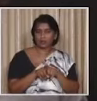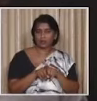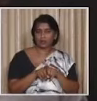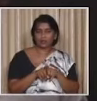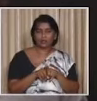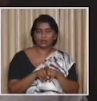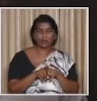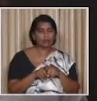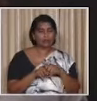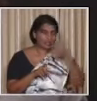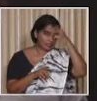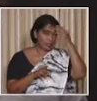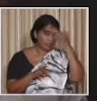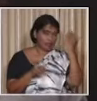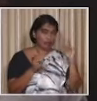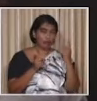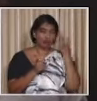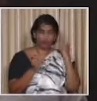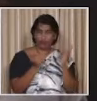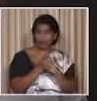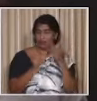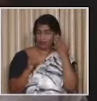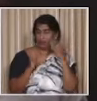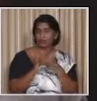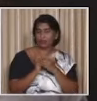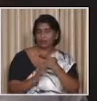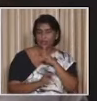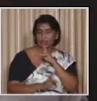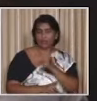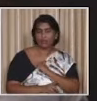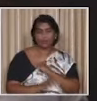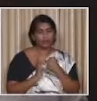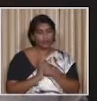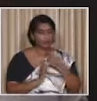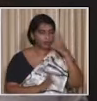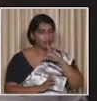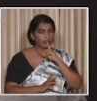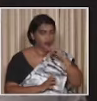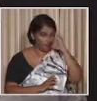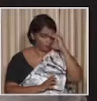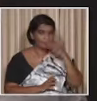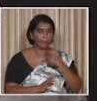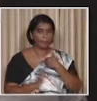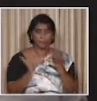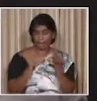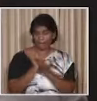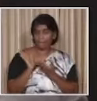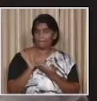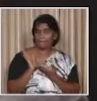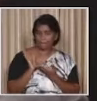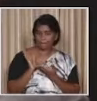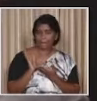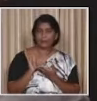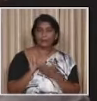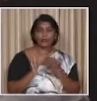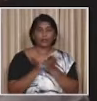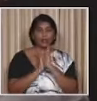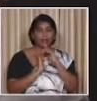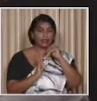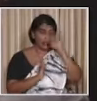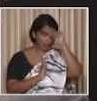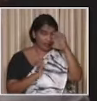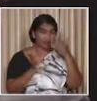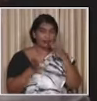ඉතිහාසයේ මම මතක් කරන්න කැමති ගරු නියෝජ්‍ය කතානායකතුමනි මගේ අතේ තිබෙනවා ඉන්දුලා අක්කා